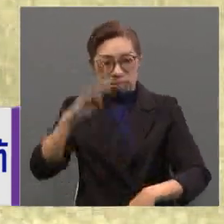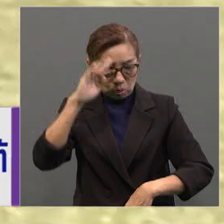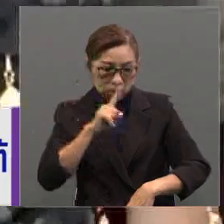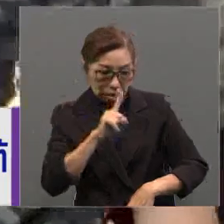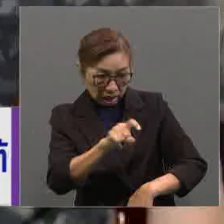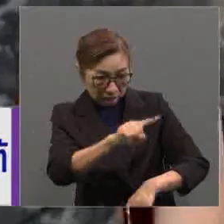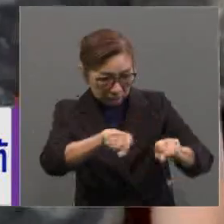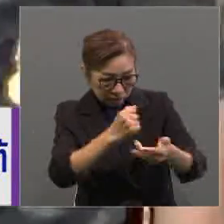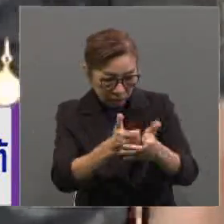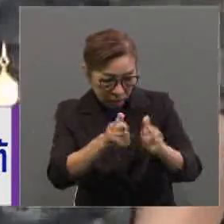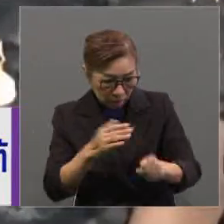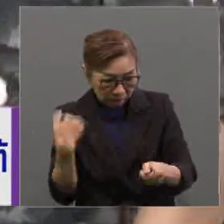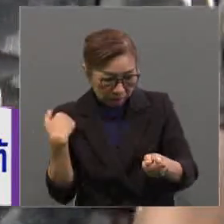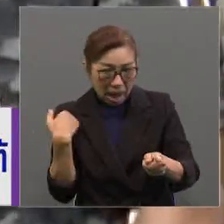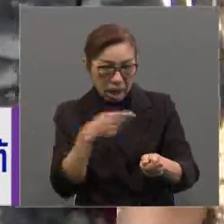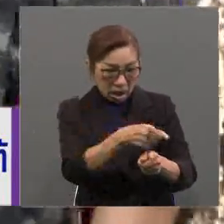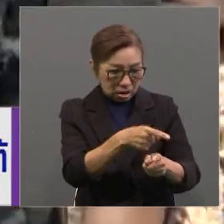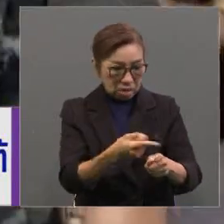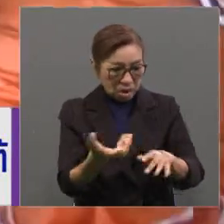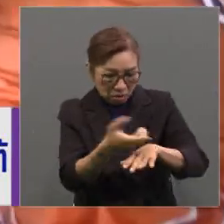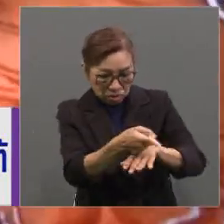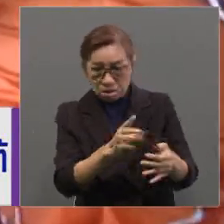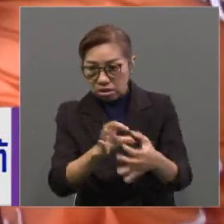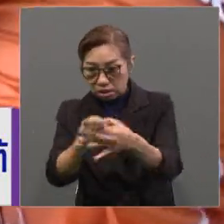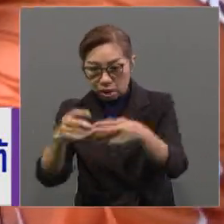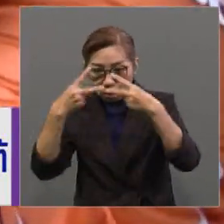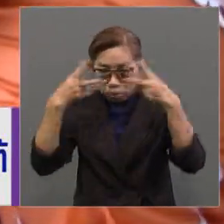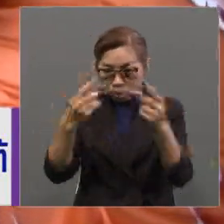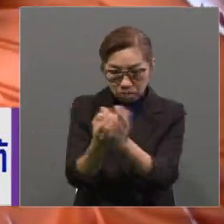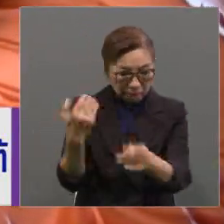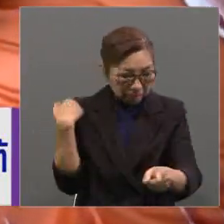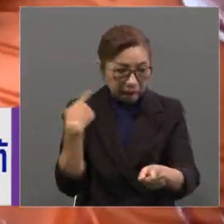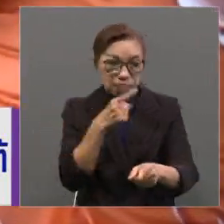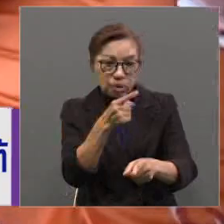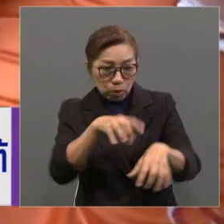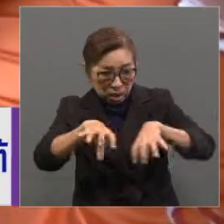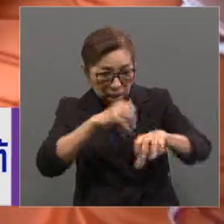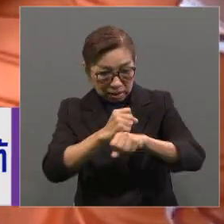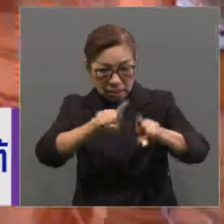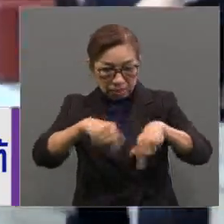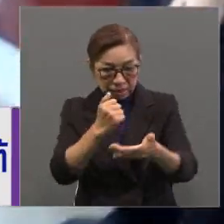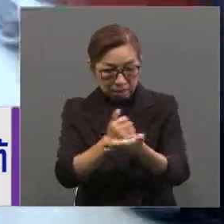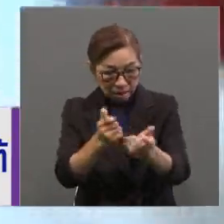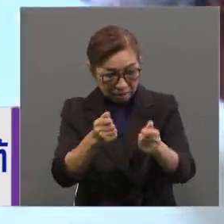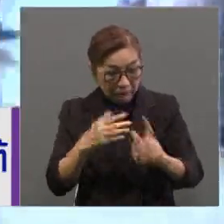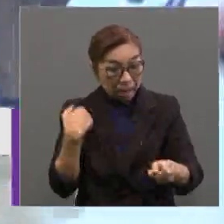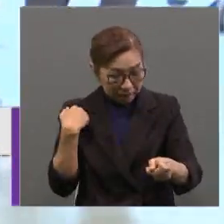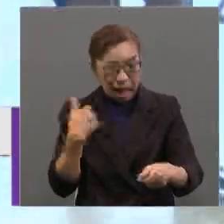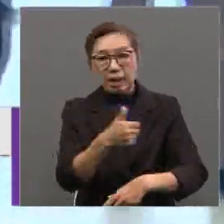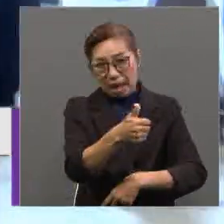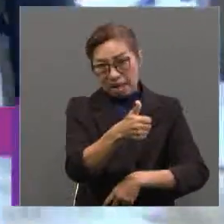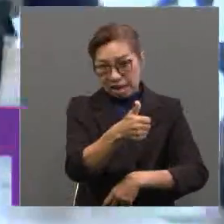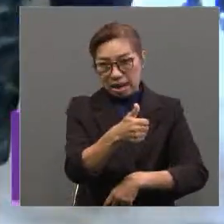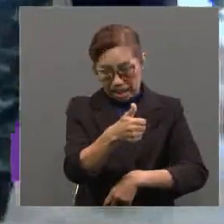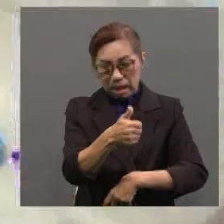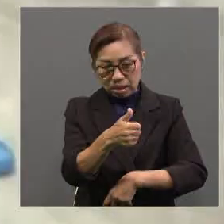หาความเชื่อมโยงกับกลุ่มก่อเหตุรุนแรงในพื้นที่หากทุกอย่างถูกต้องตามขั้นตอนก็จะอนุญาตให้ขนย้ายเข้ามาในพื้นที่จังหวัด